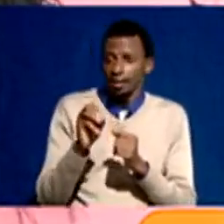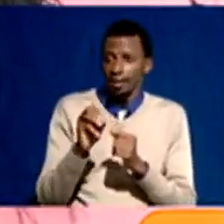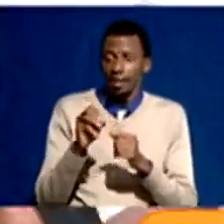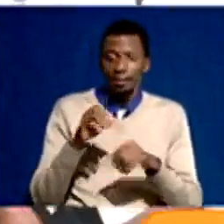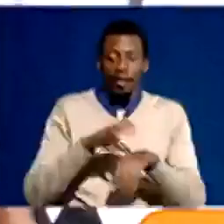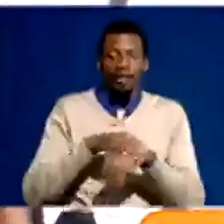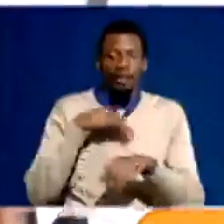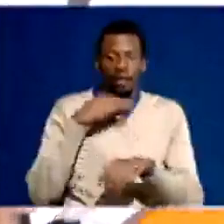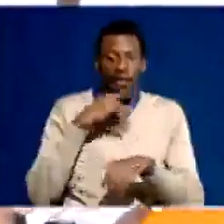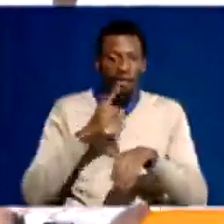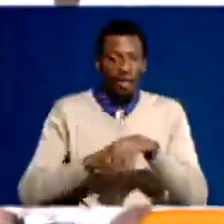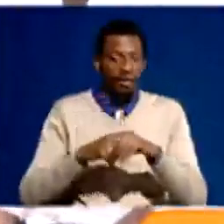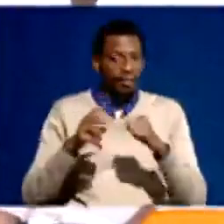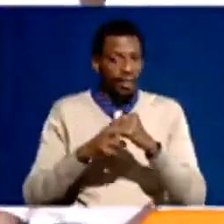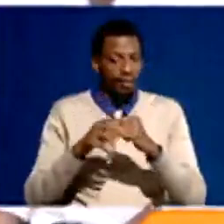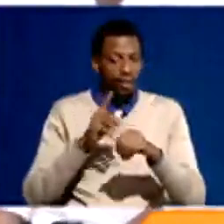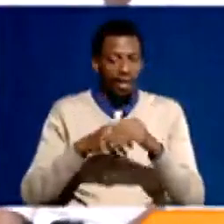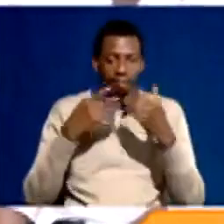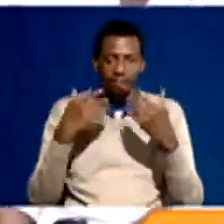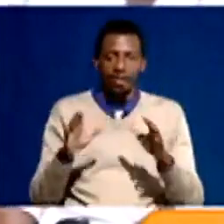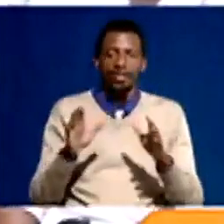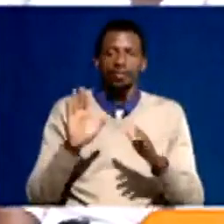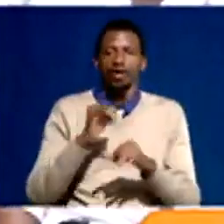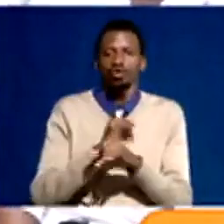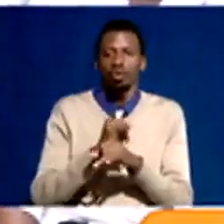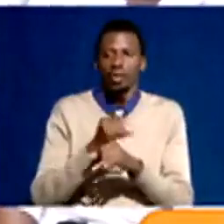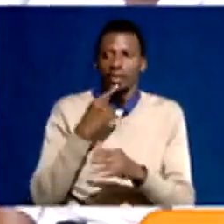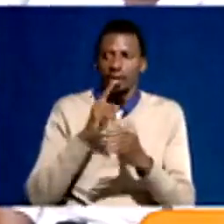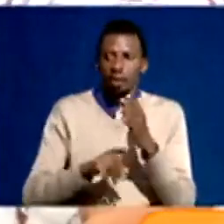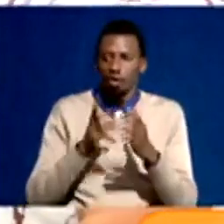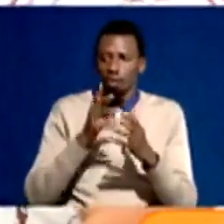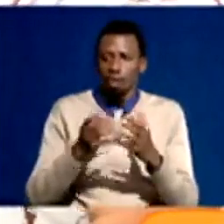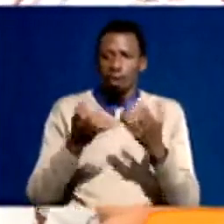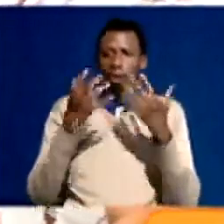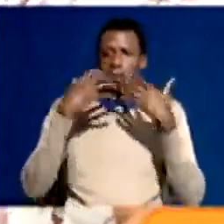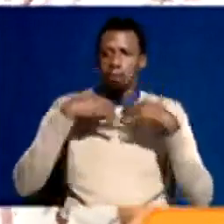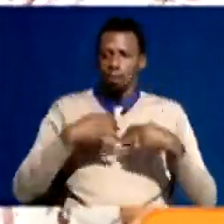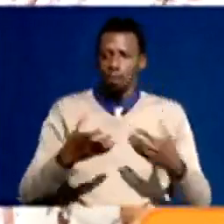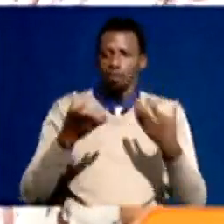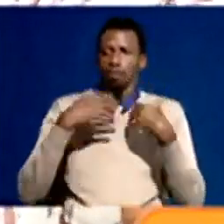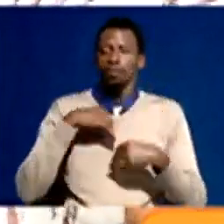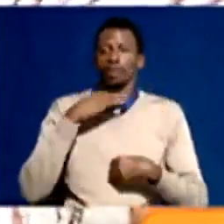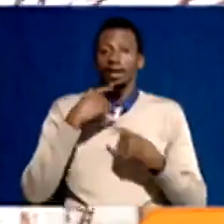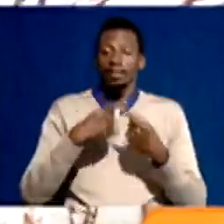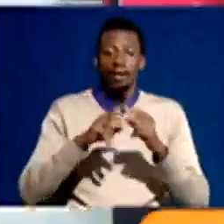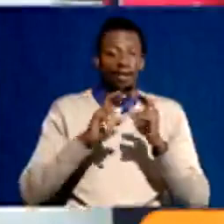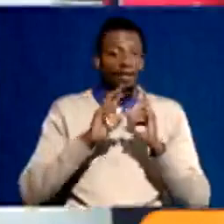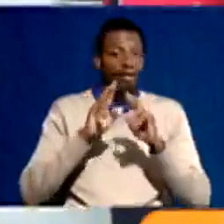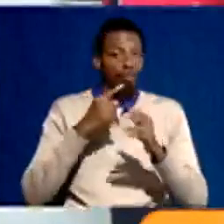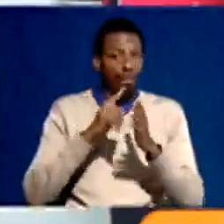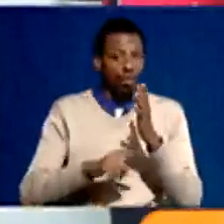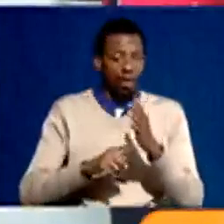siku. Lameck anadaiwa kunywa maji alikufa, ila ripoti ya upasuaji imefichua kuwa mbavu zake nne upande wa